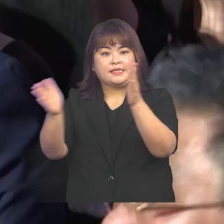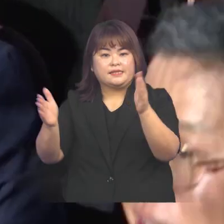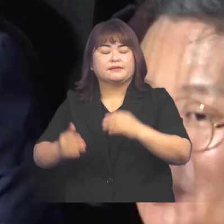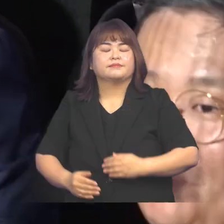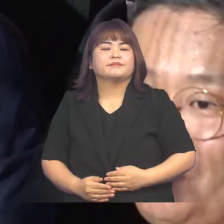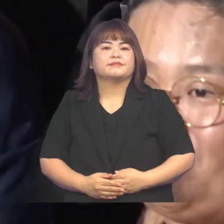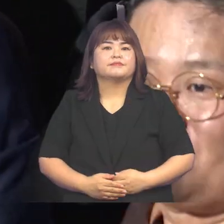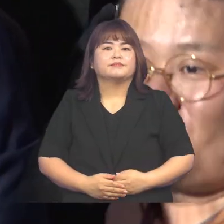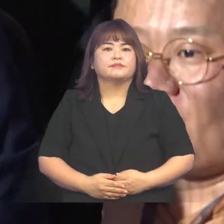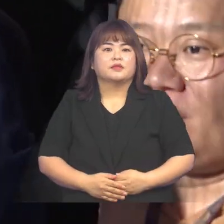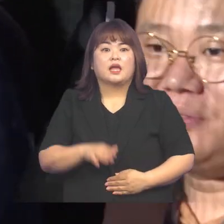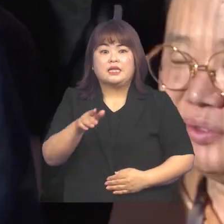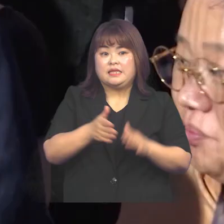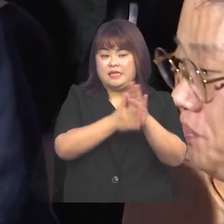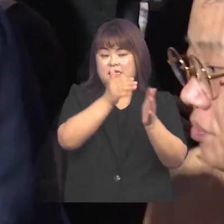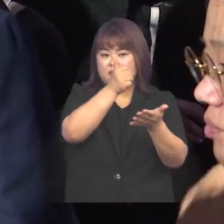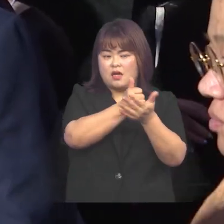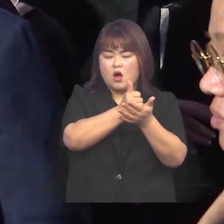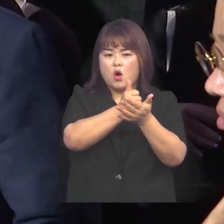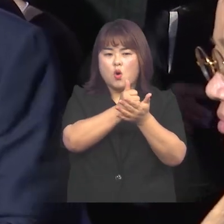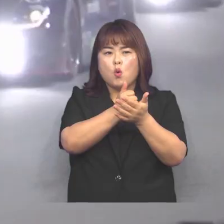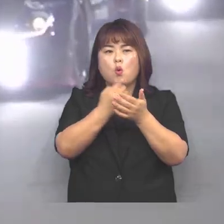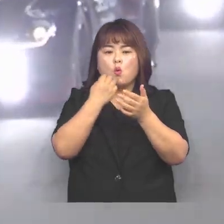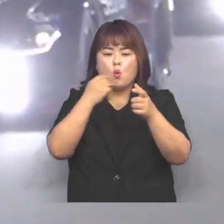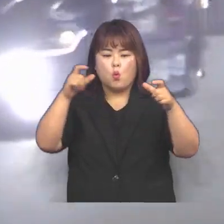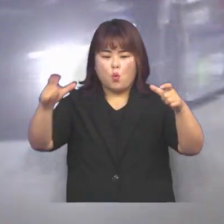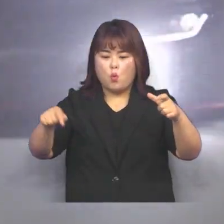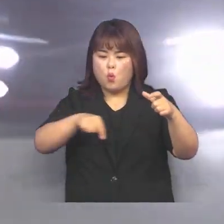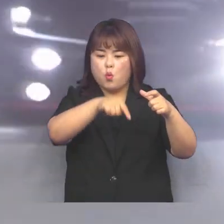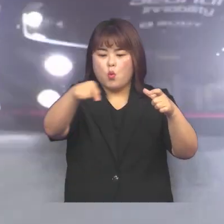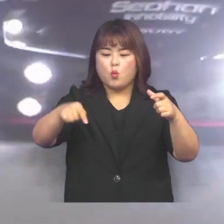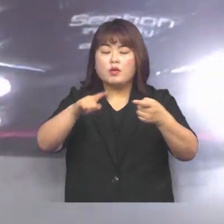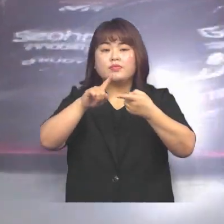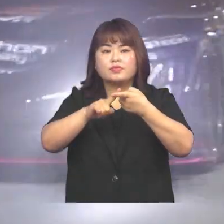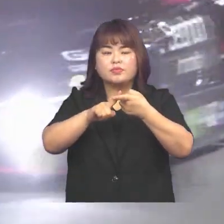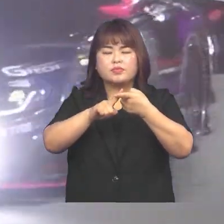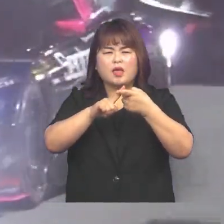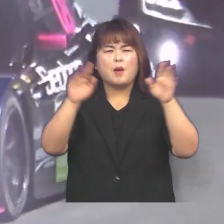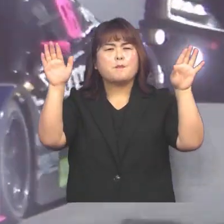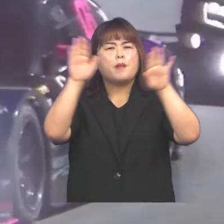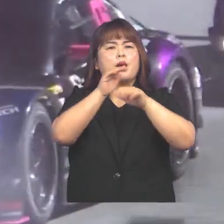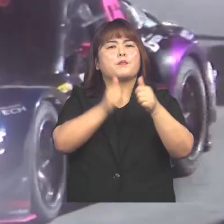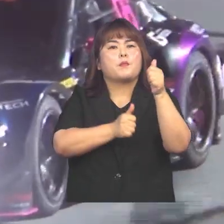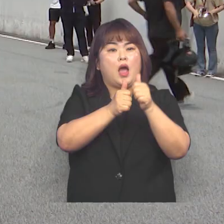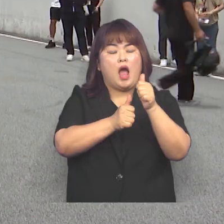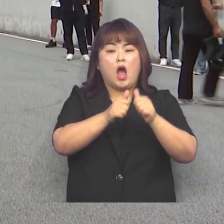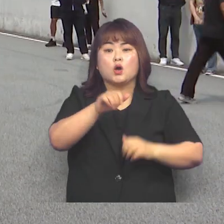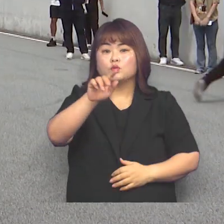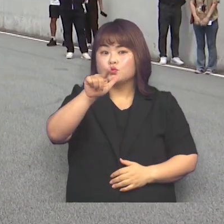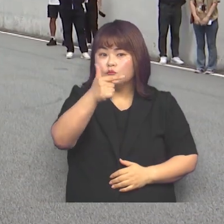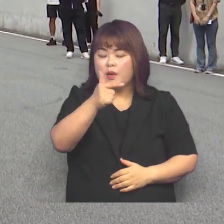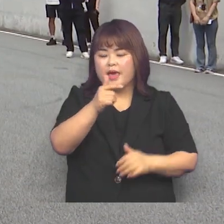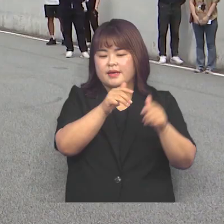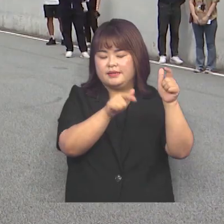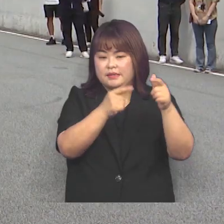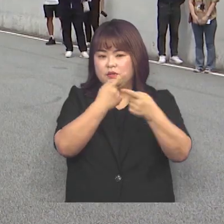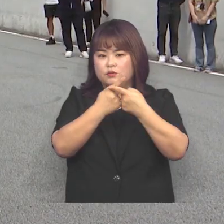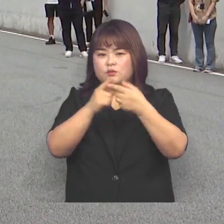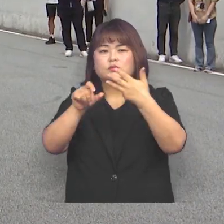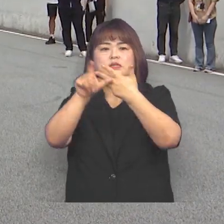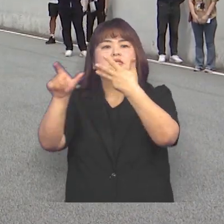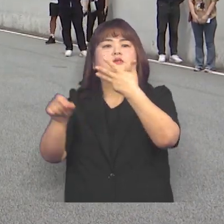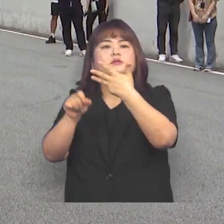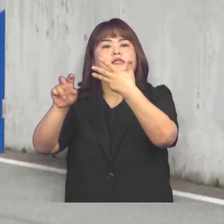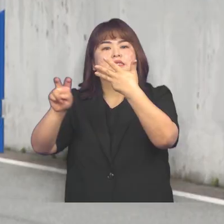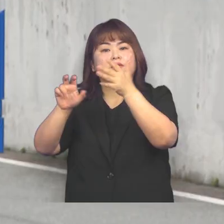이 시장은 19일 수도권 최초의 야간 경기 슈퍼 600클래스와 20일 열린 GT클래스, M클래스,